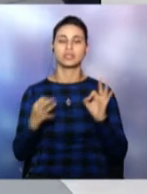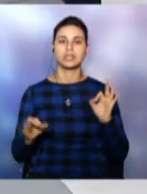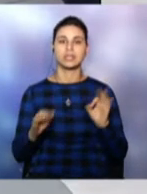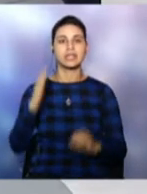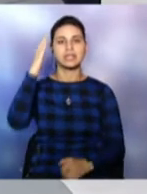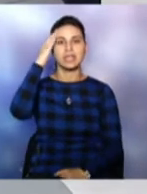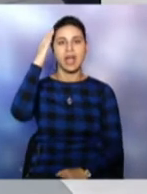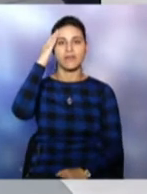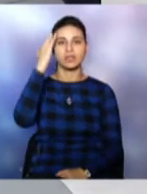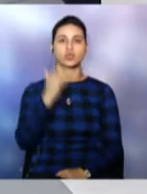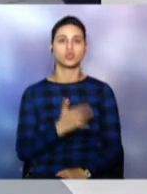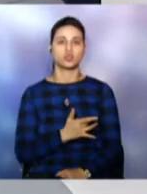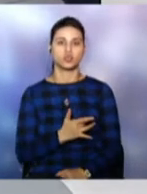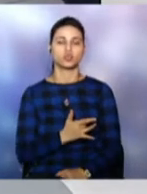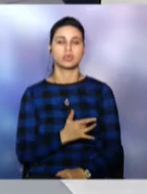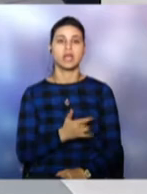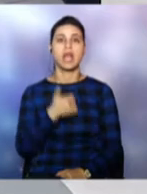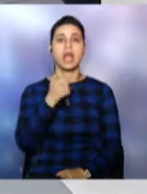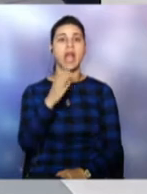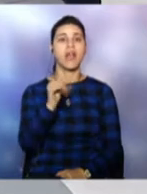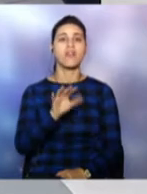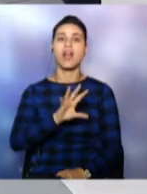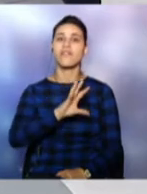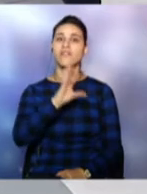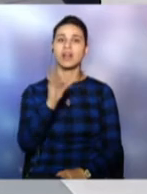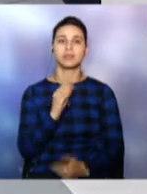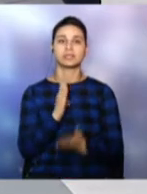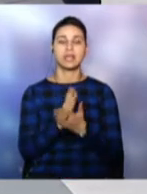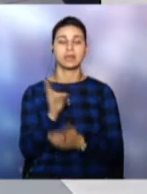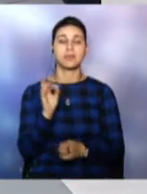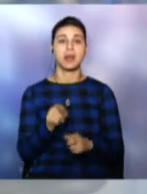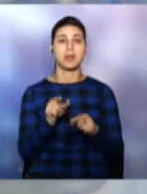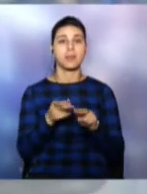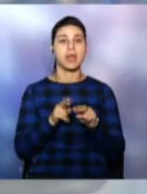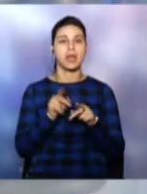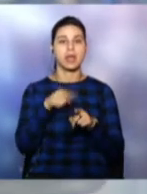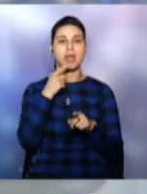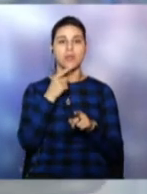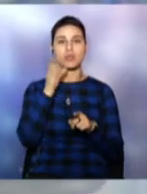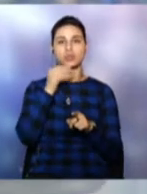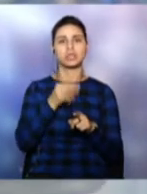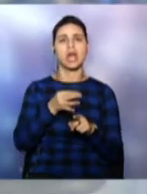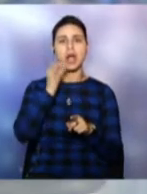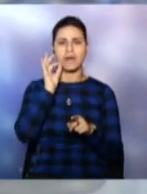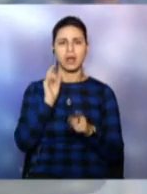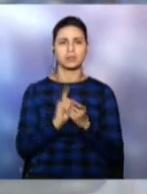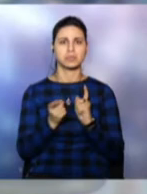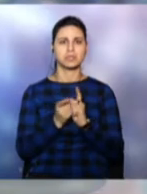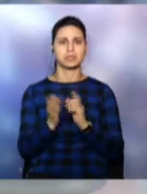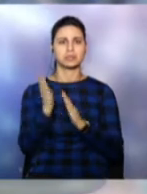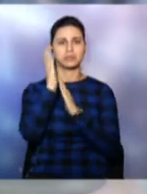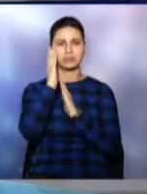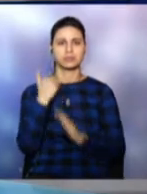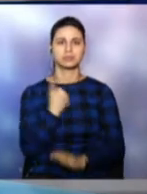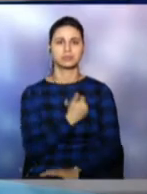თავის ტვინიც, გულიც, ეს იმას ნიშნავს, რომ კოფეინი ყველაფერზე მოქმედებს, მაგრამ აი ეს ეფექტი რომ ავუხსნათ ჩვენს მაყურებელს. კი